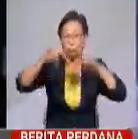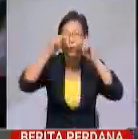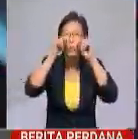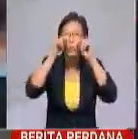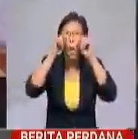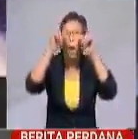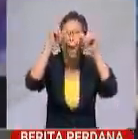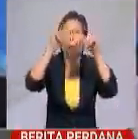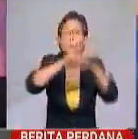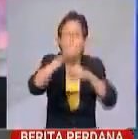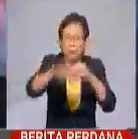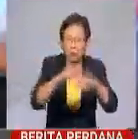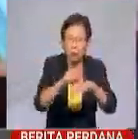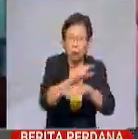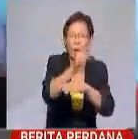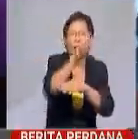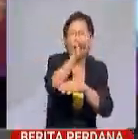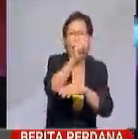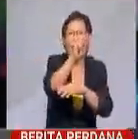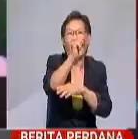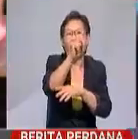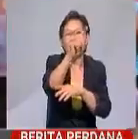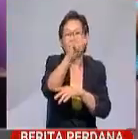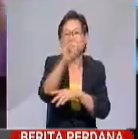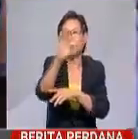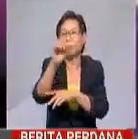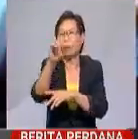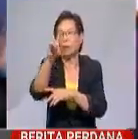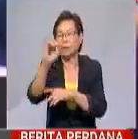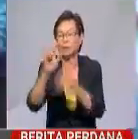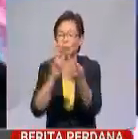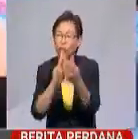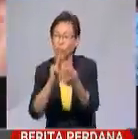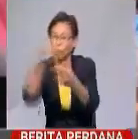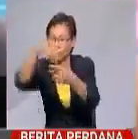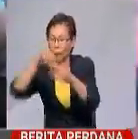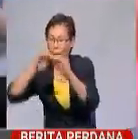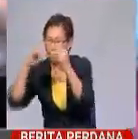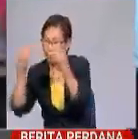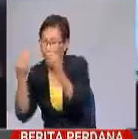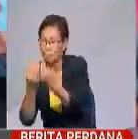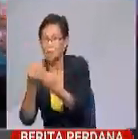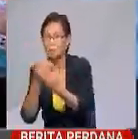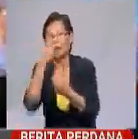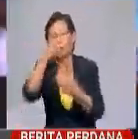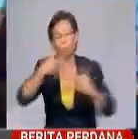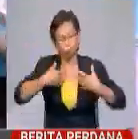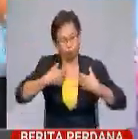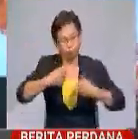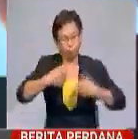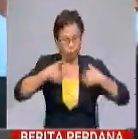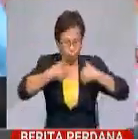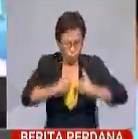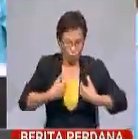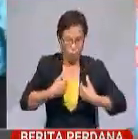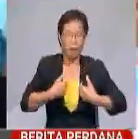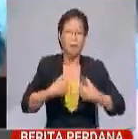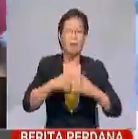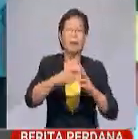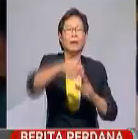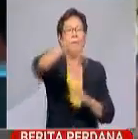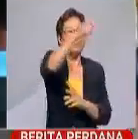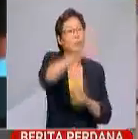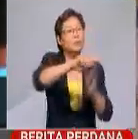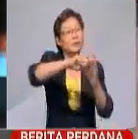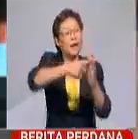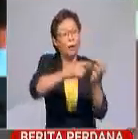kesedaran mengenai penggunaan antibiotik yang sesuai dalam masyarakat dan untuk kesihatan haiwan. Larian dilepaskan Menteri Kesihatan Datuk